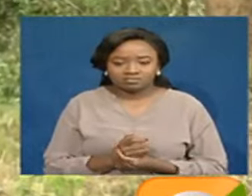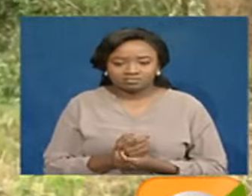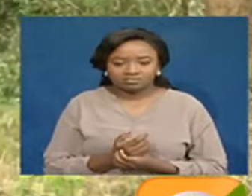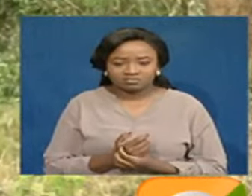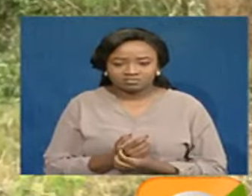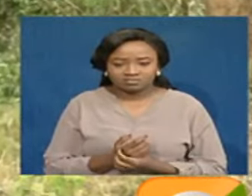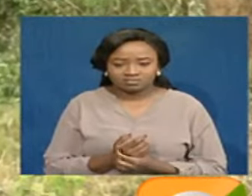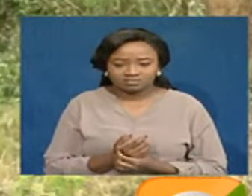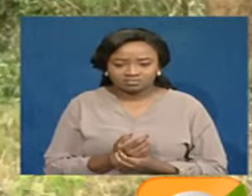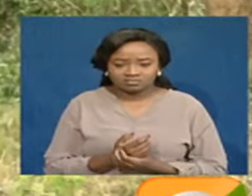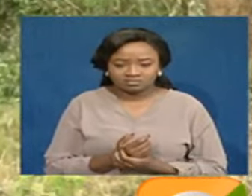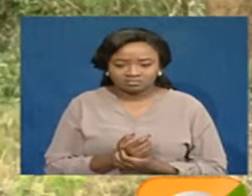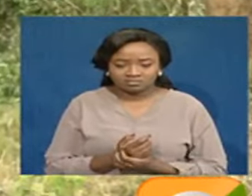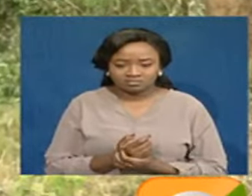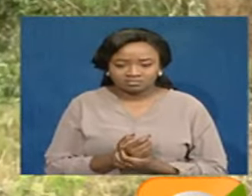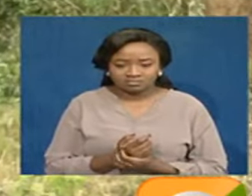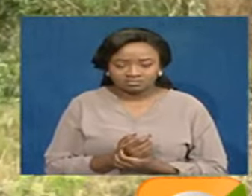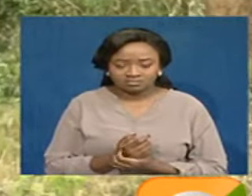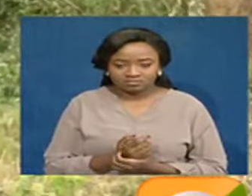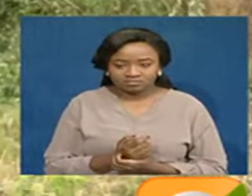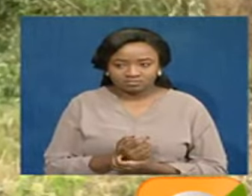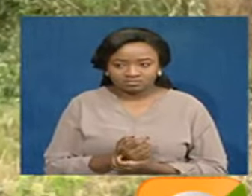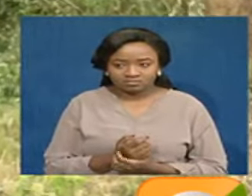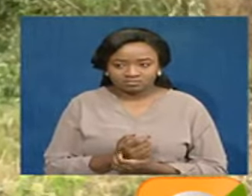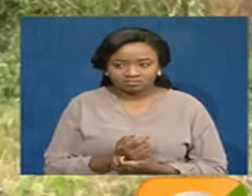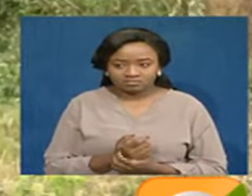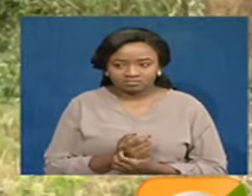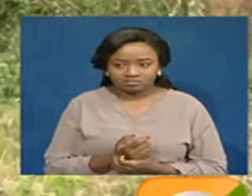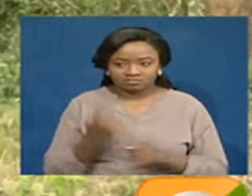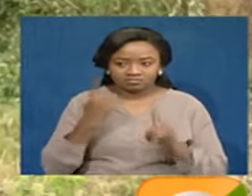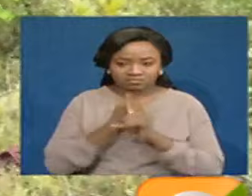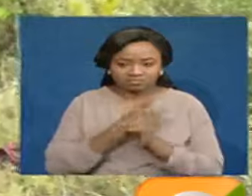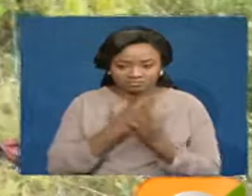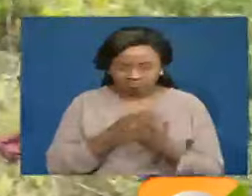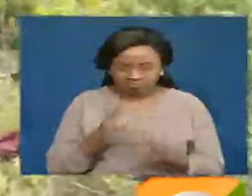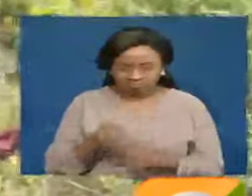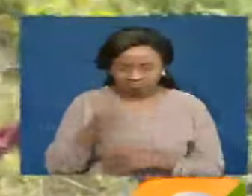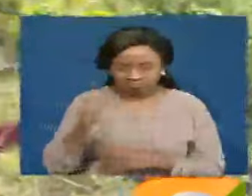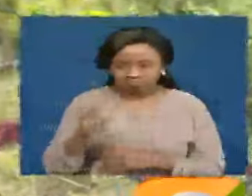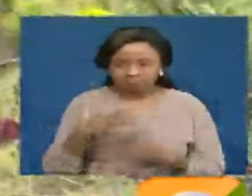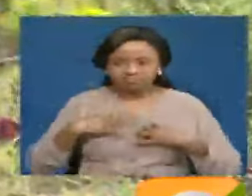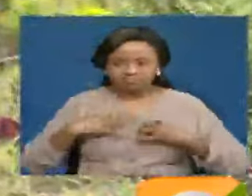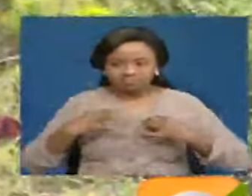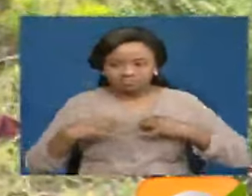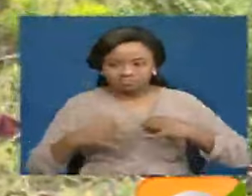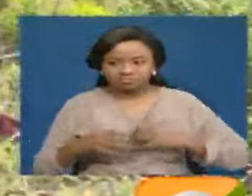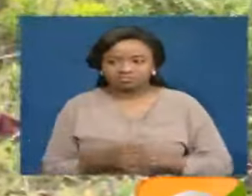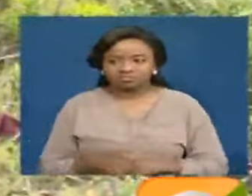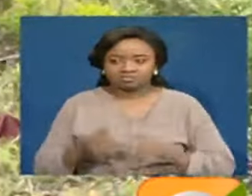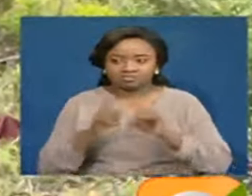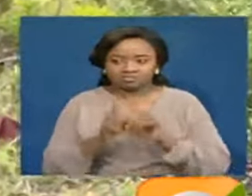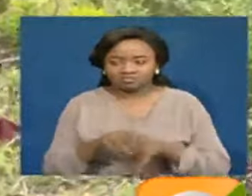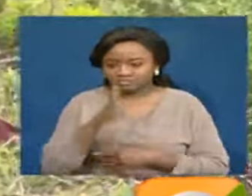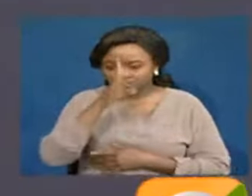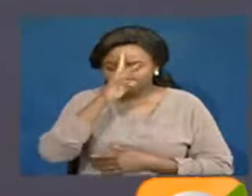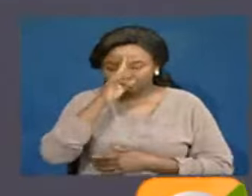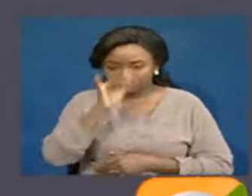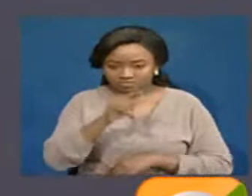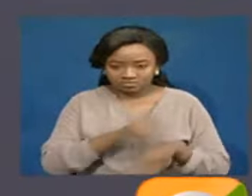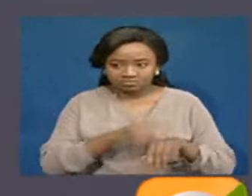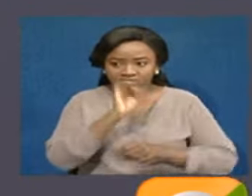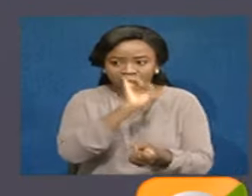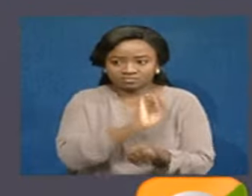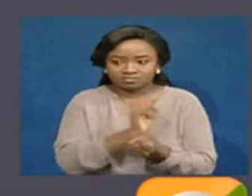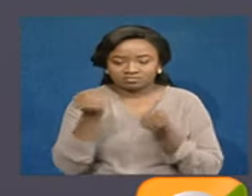vimepatikana eneo hili ni nguo alizokuwa nazo mwenda zake wakati alitoweka. Wakati huo polisi wakamtia mbaroni